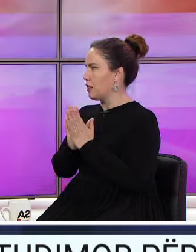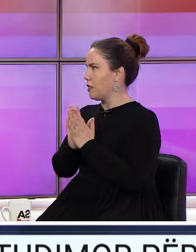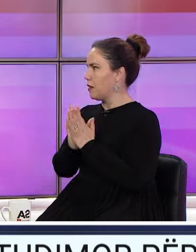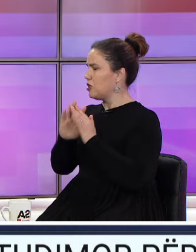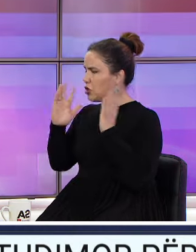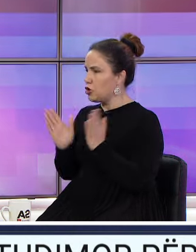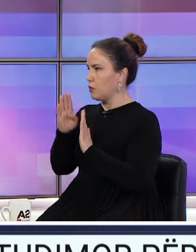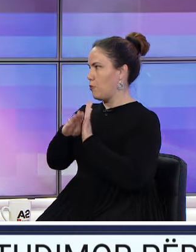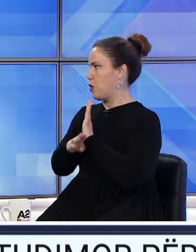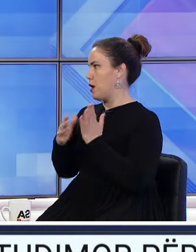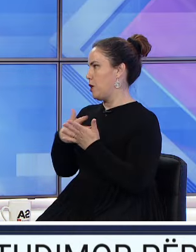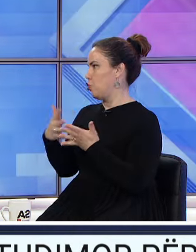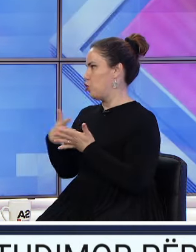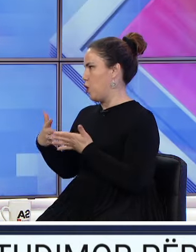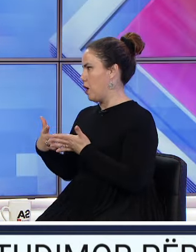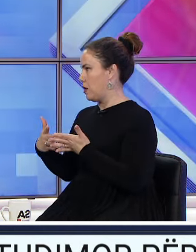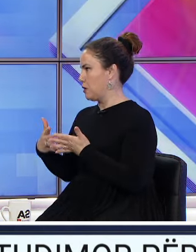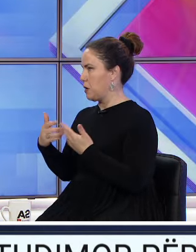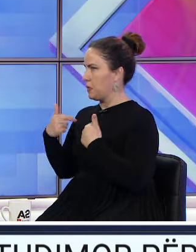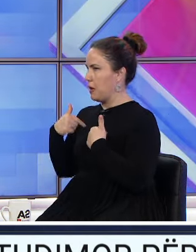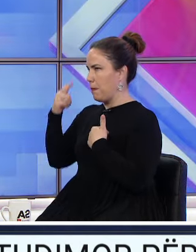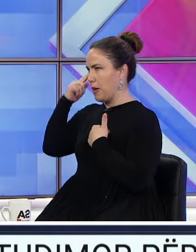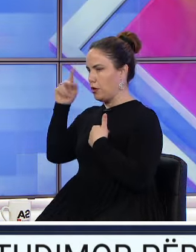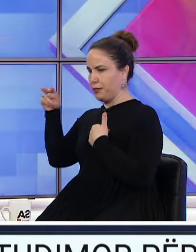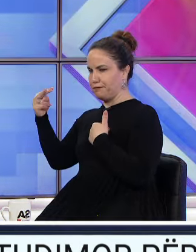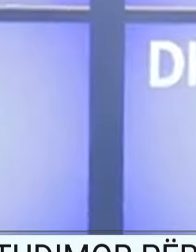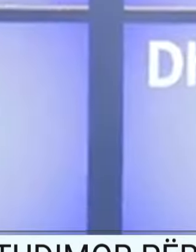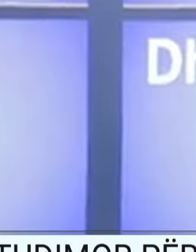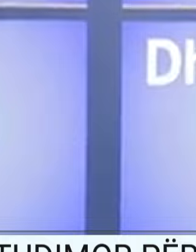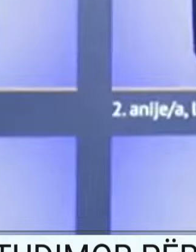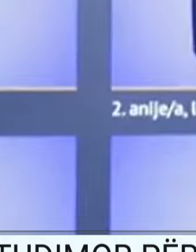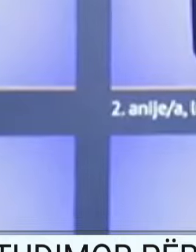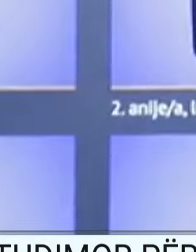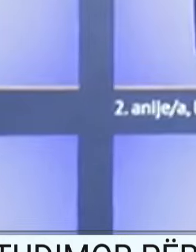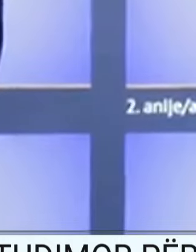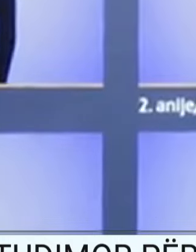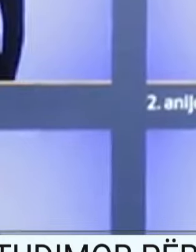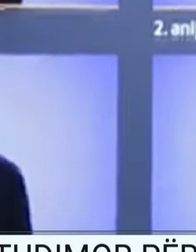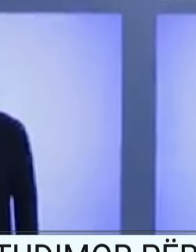që nga pikpamja didaktike, nga pikpamja gjithashtu e